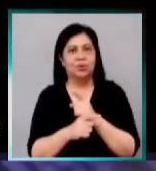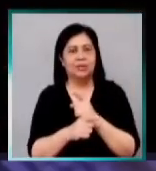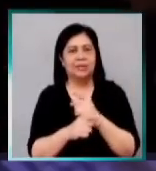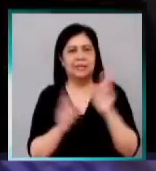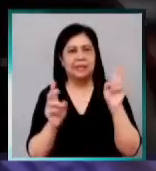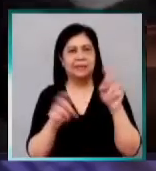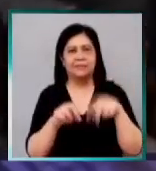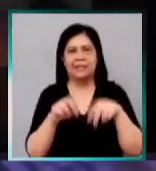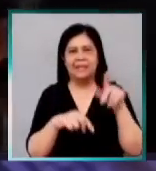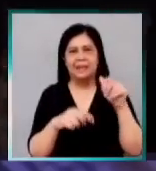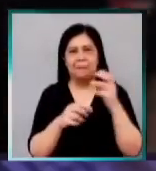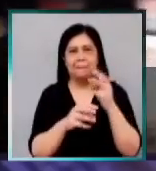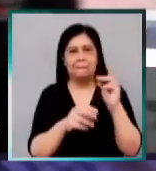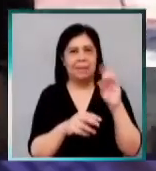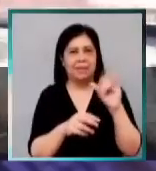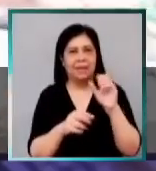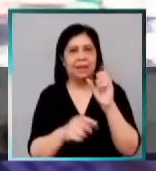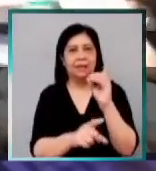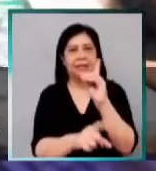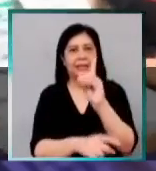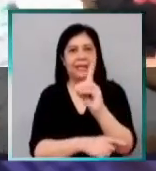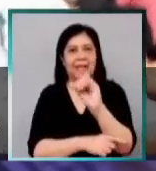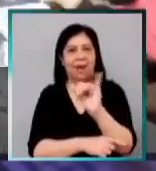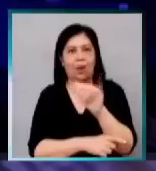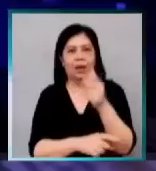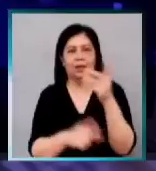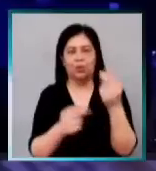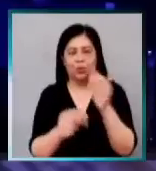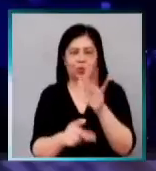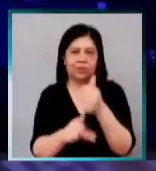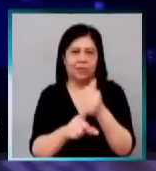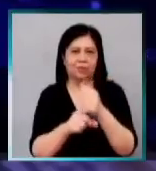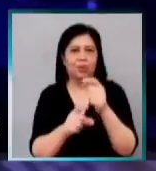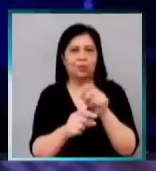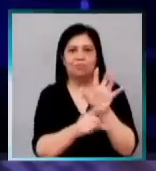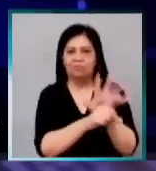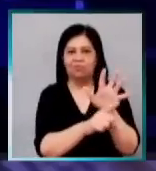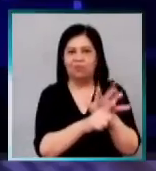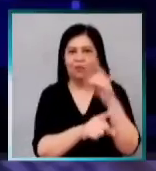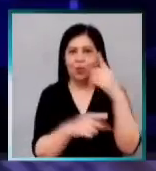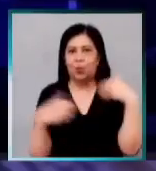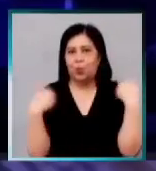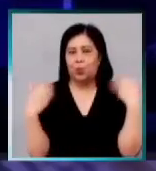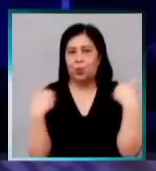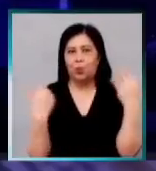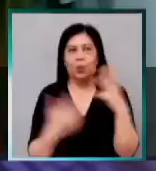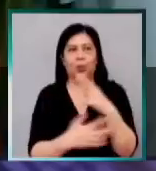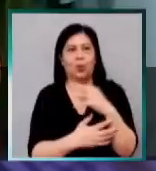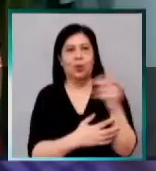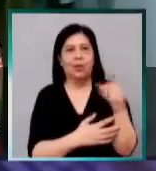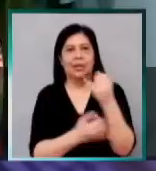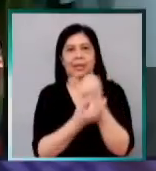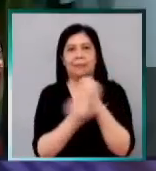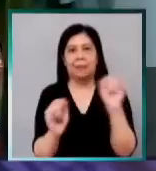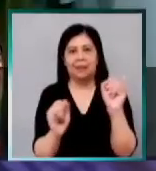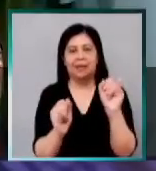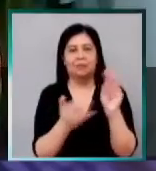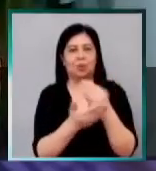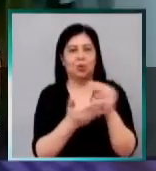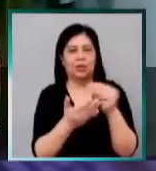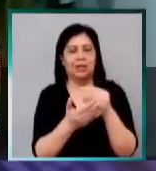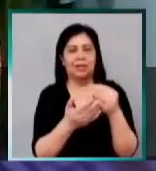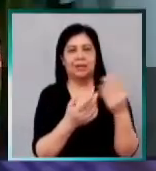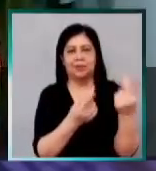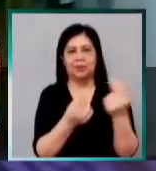can DIY, which is why it appeals a lot to the youth and the independent music scene. Madami mga halala ng mga